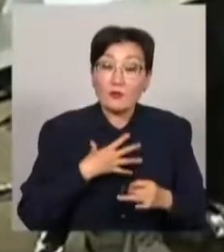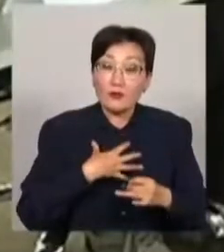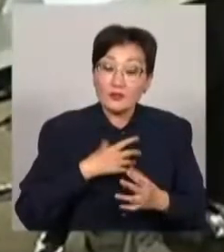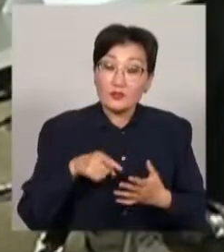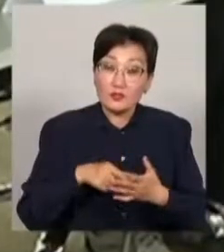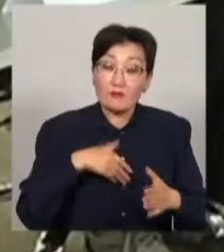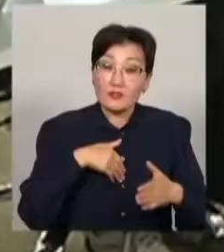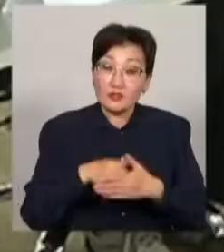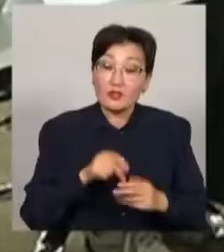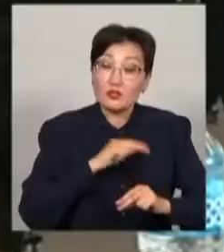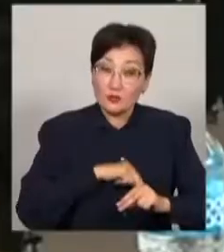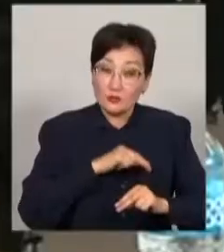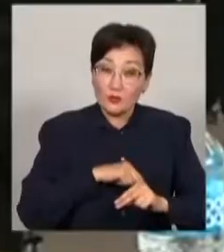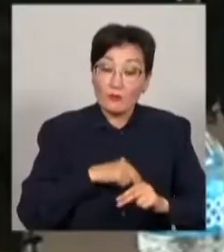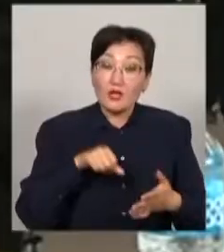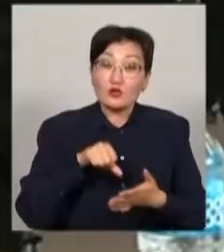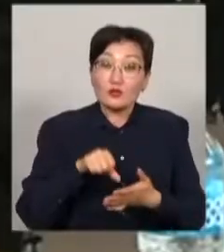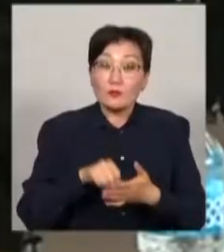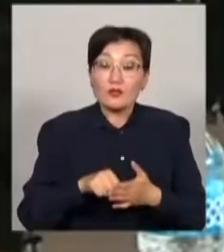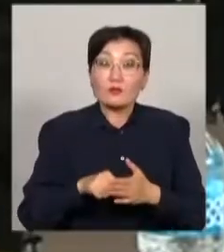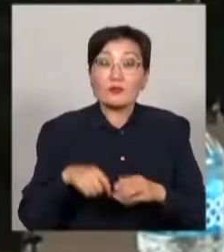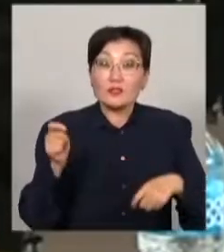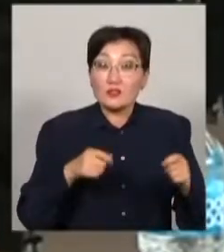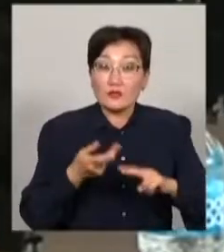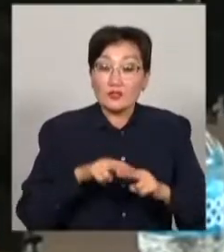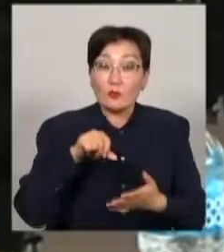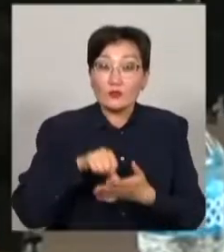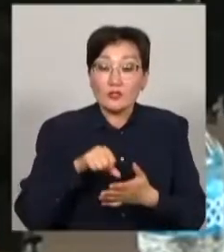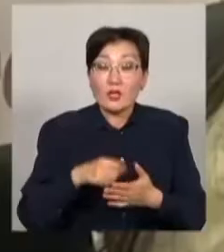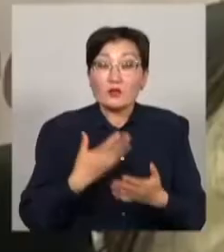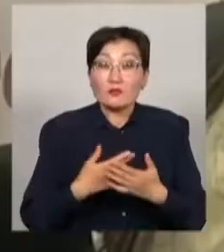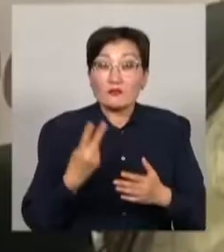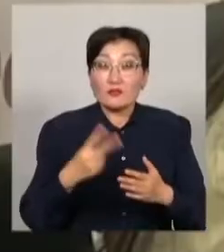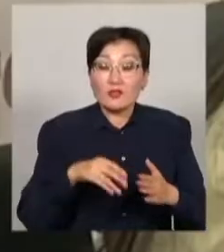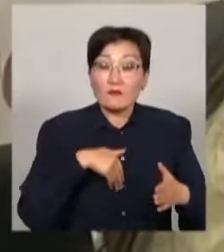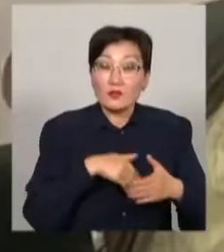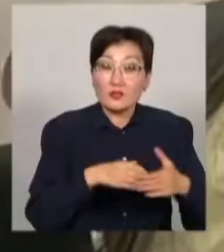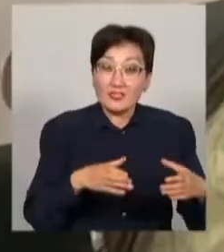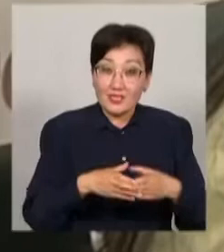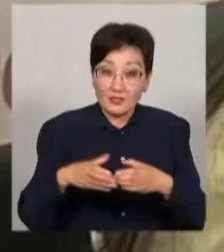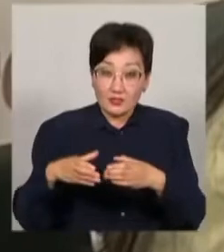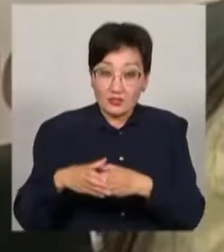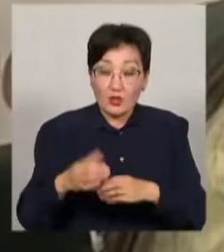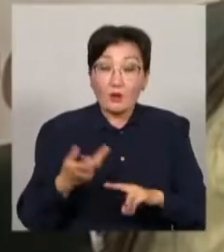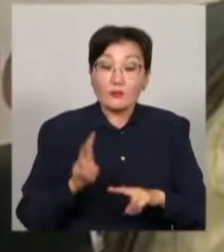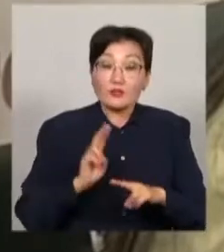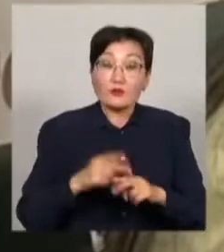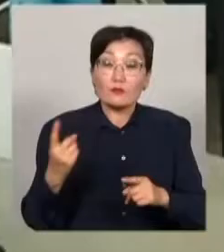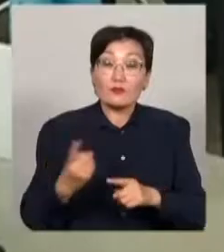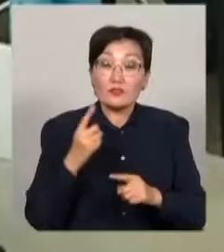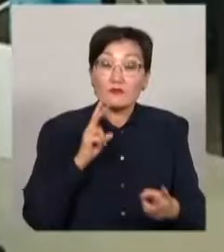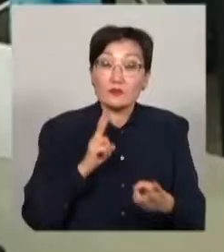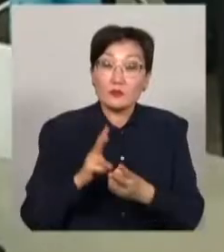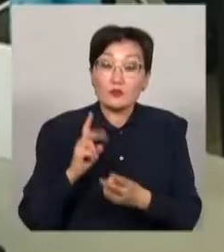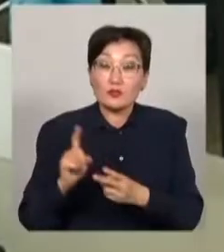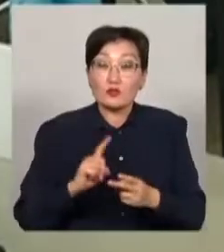проблемы волонтерской деятельности. Участники слета – это представители около 20 волонтерских организаций, которые впервые